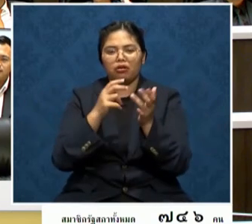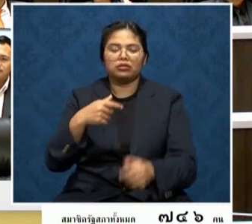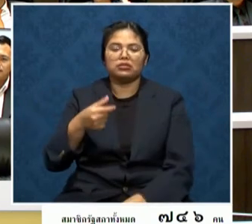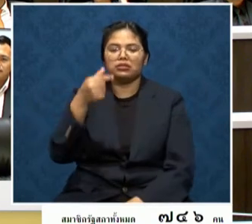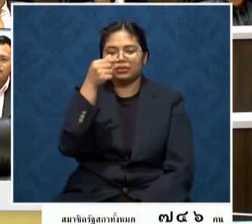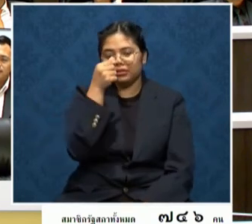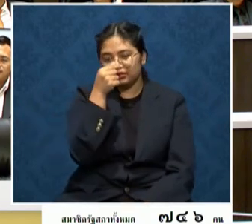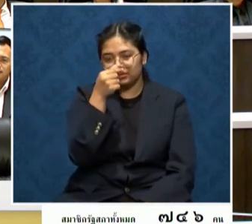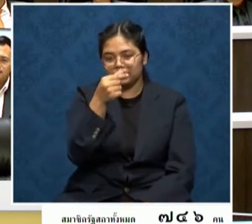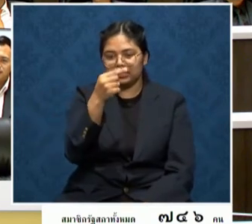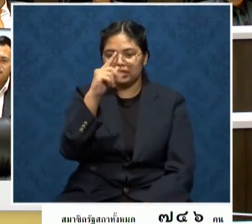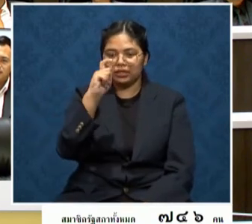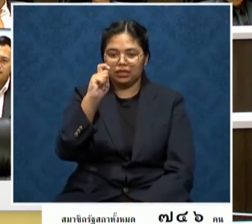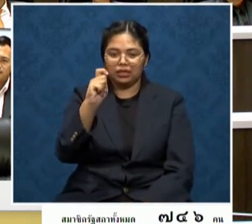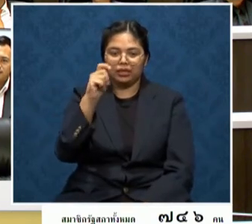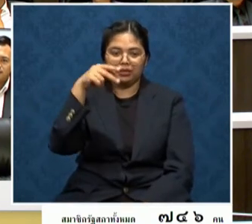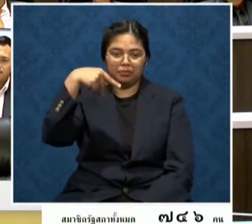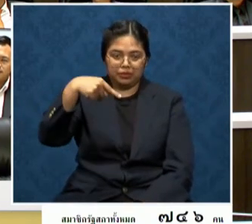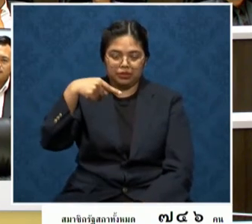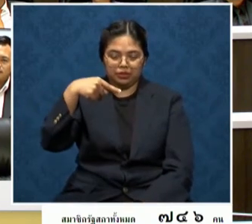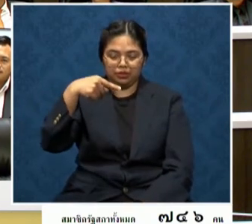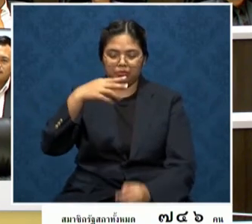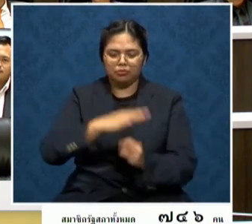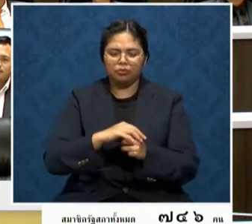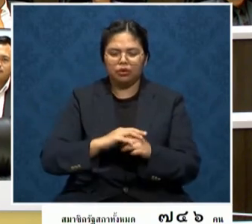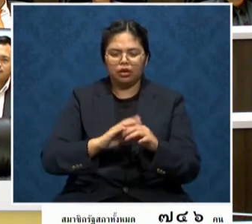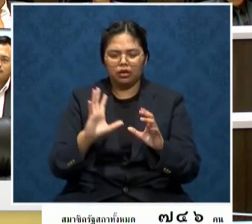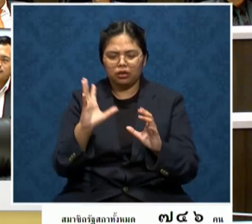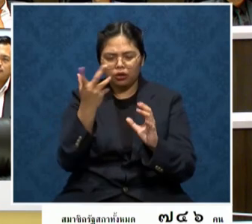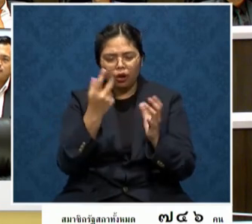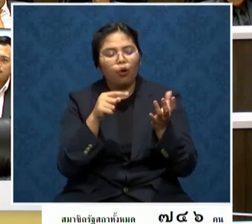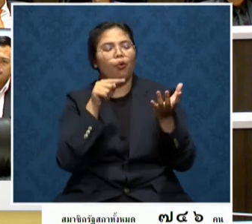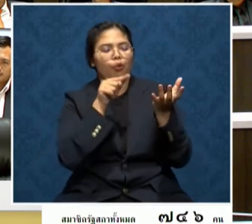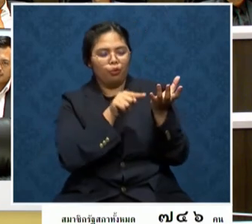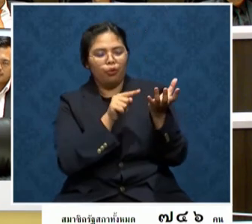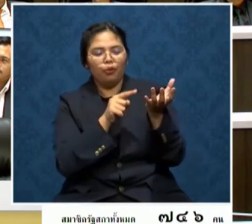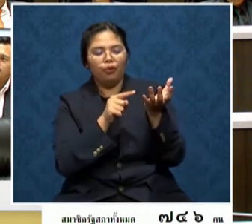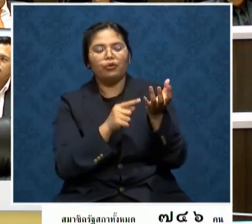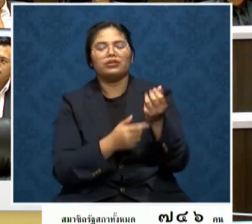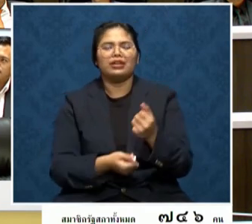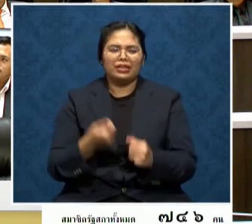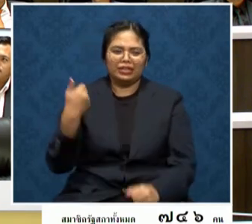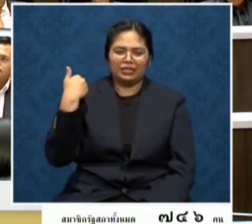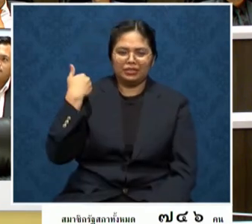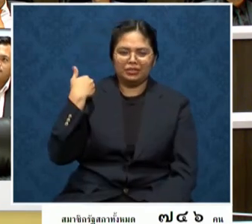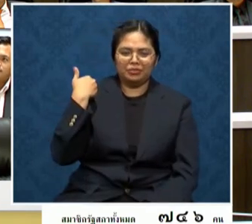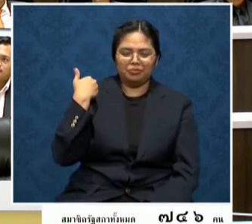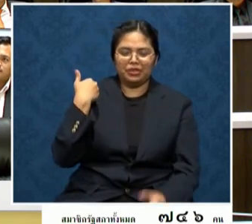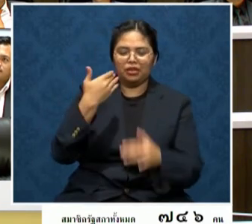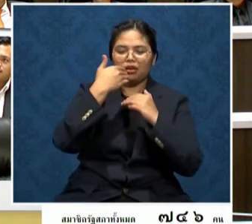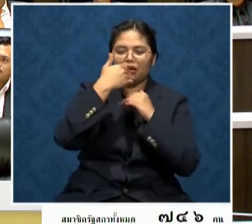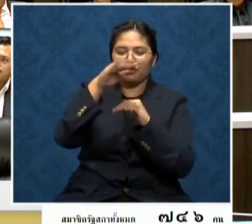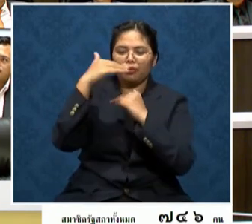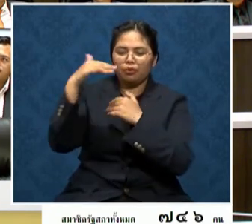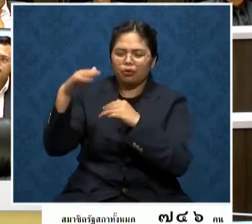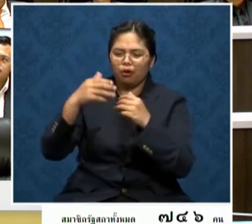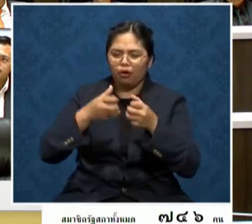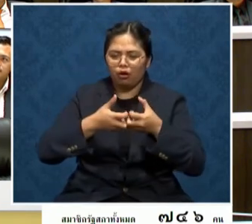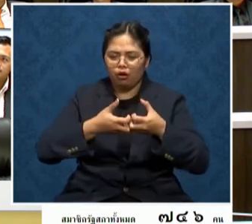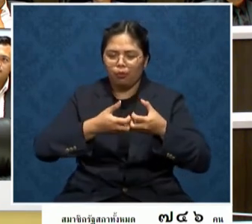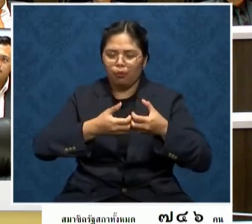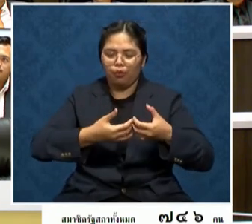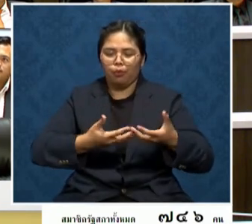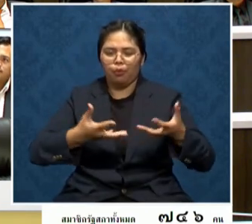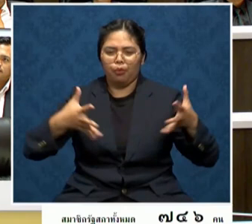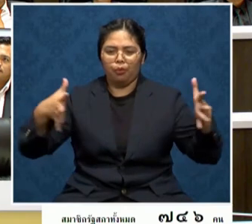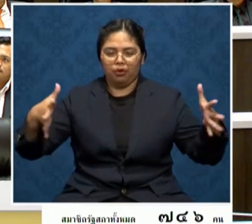เพื่อให้ต่างประเทศเชื่อถือก็จะขยายโอกาสให้ไทยเราสามารถขยายการส่งออกไปยังต่างประเทศนำ